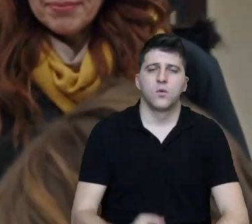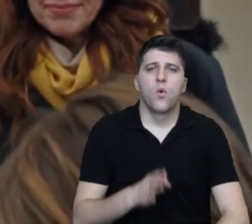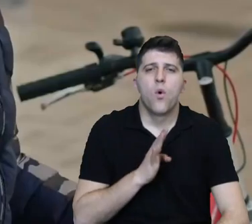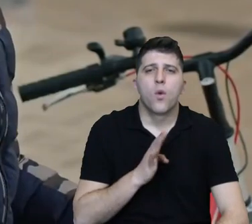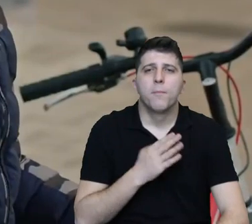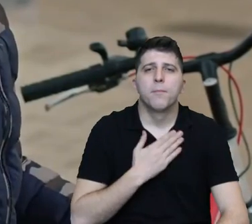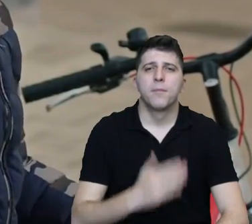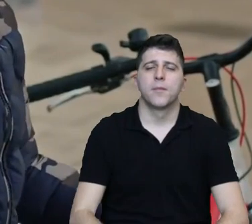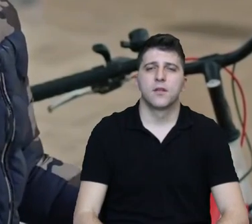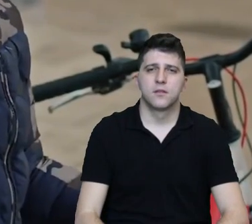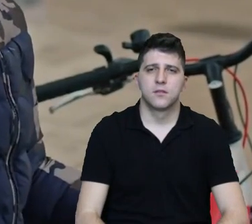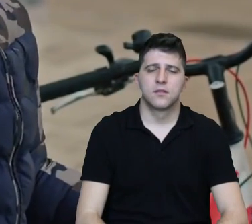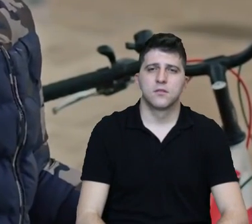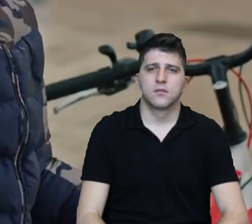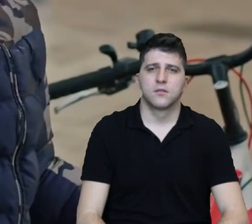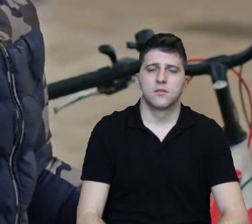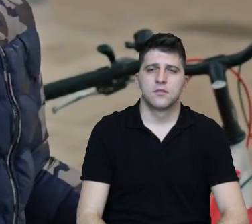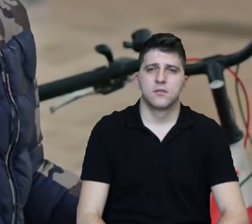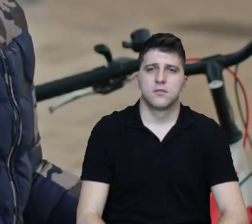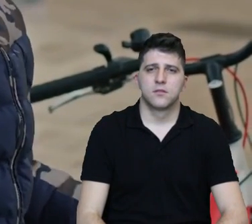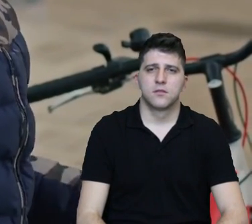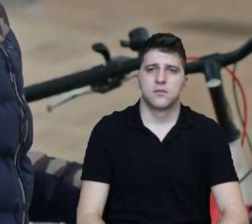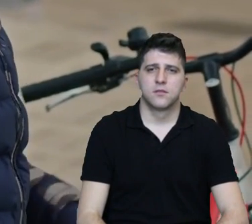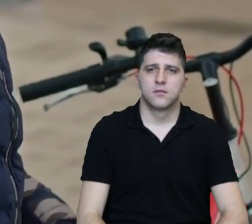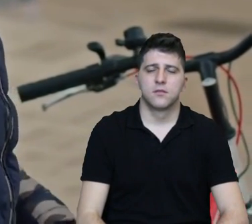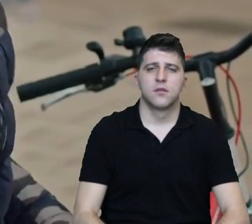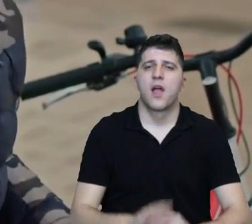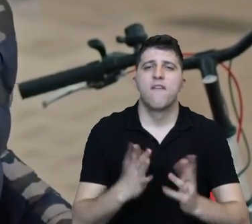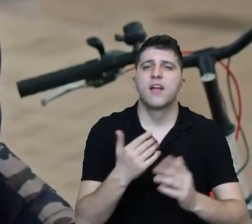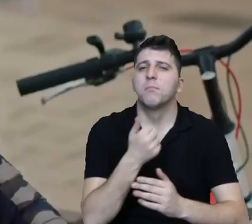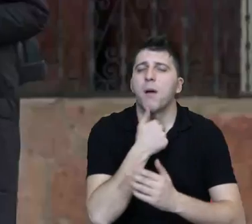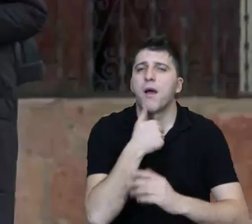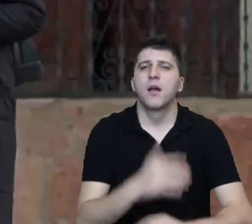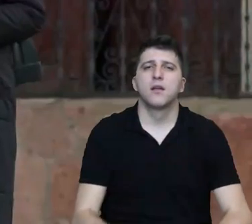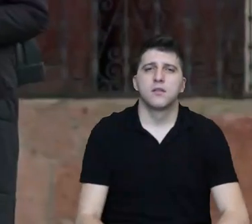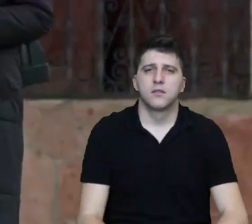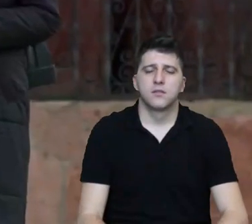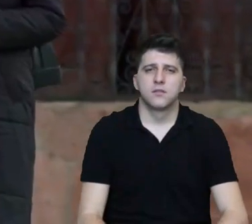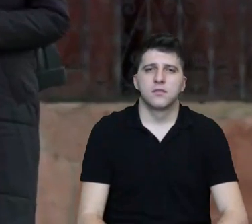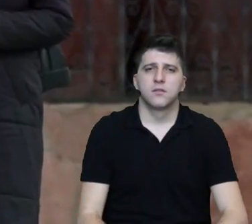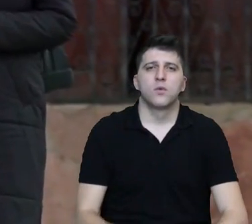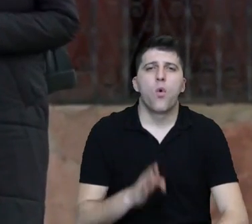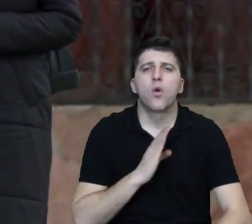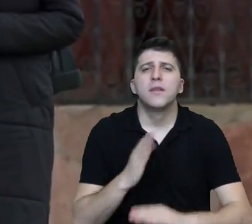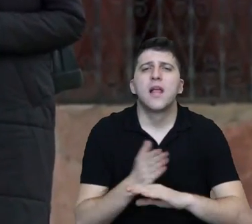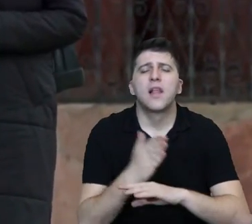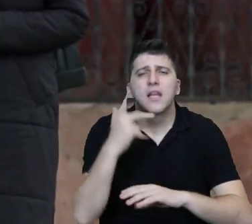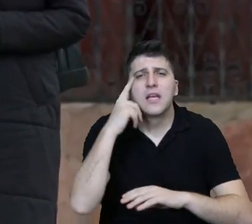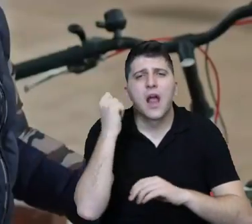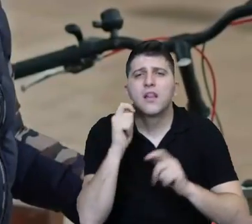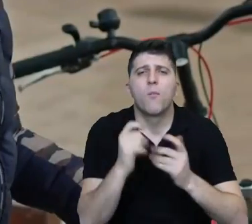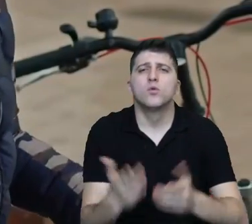Oğlum. Arda kötü kötü baktı. Efendim baba. Oğlum neden böyle inat